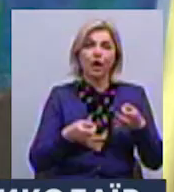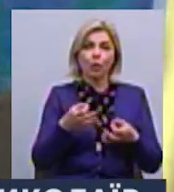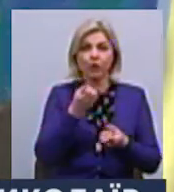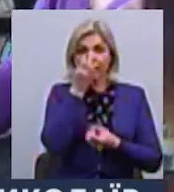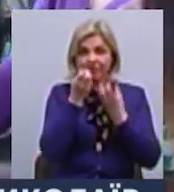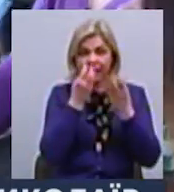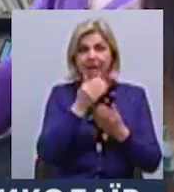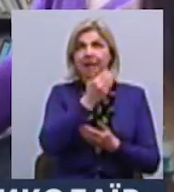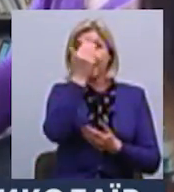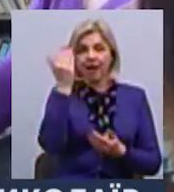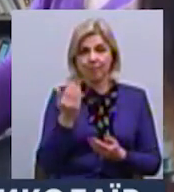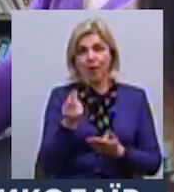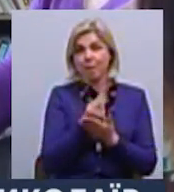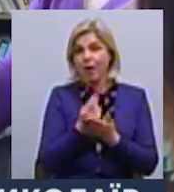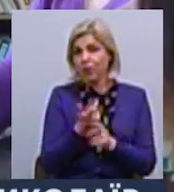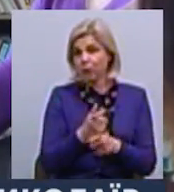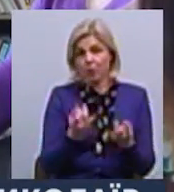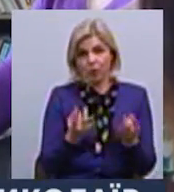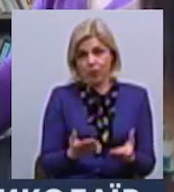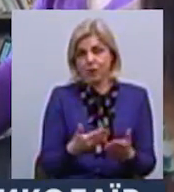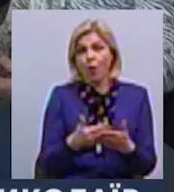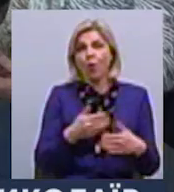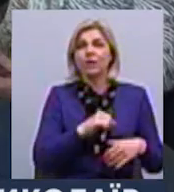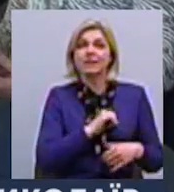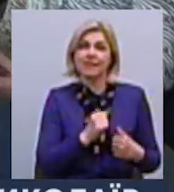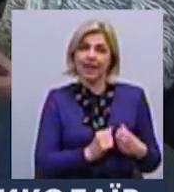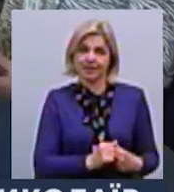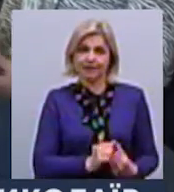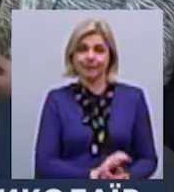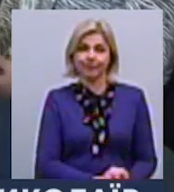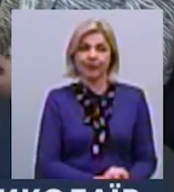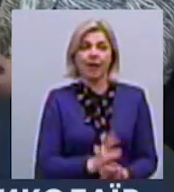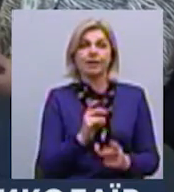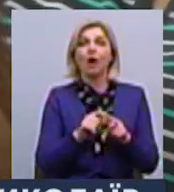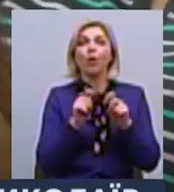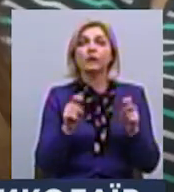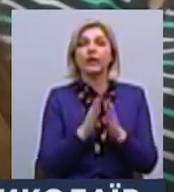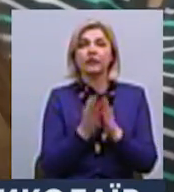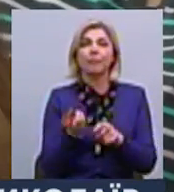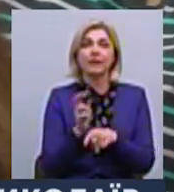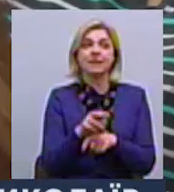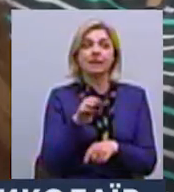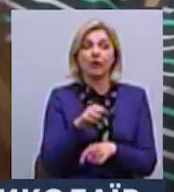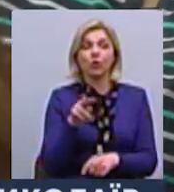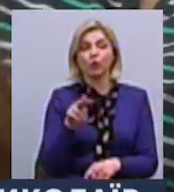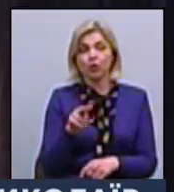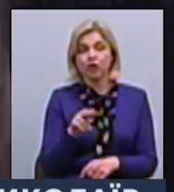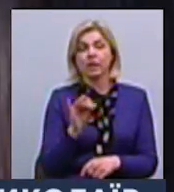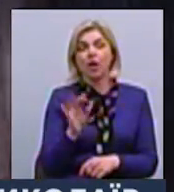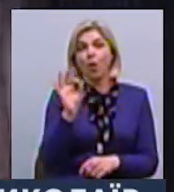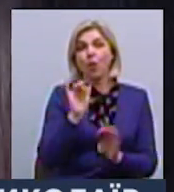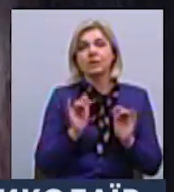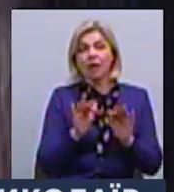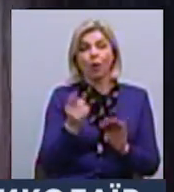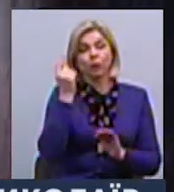Тобто у мене малюнки дуже прості, йдуть від серця. На презентацію книги прийшла Тетяна Мокшина. Про захід дізналась від